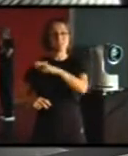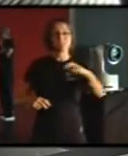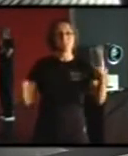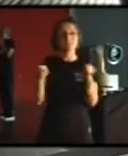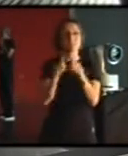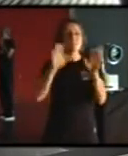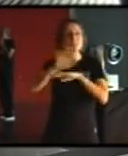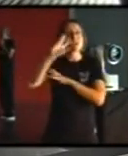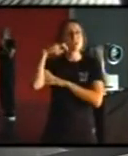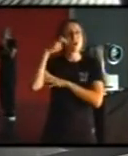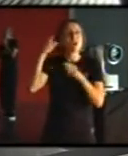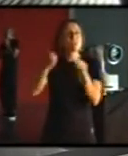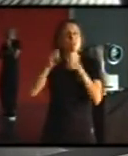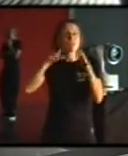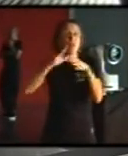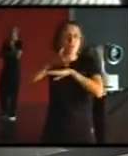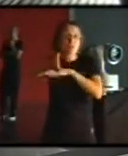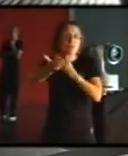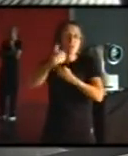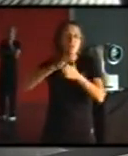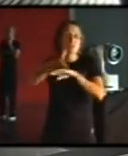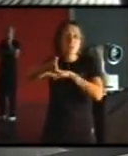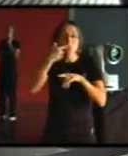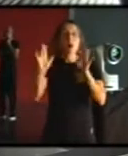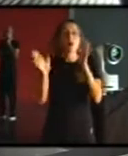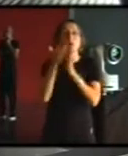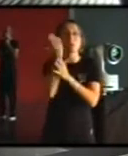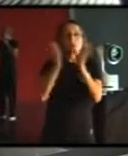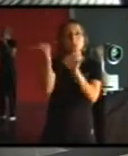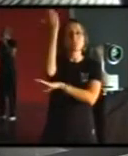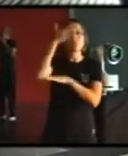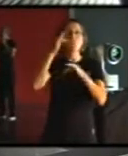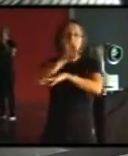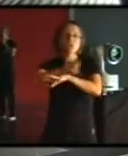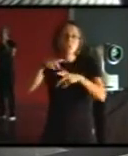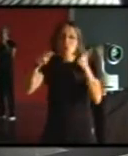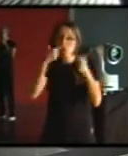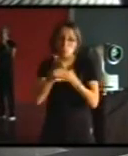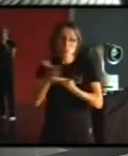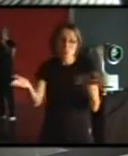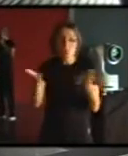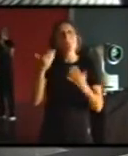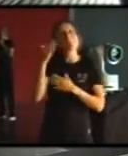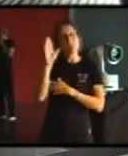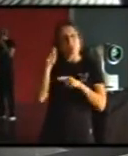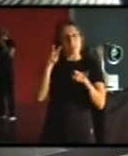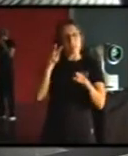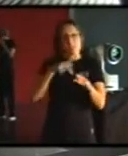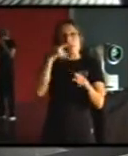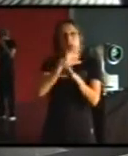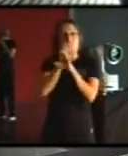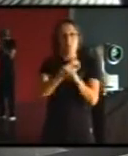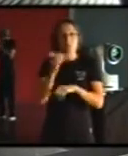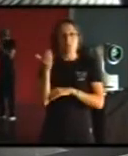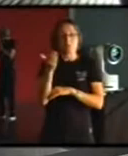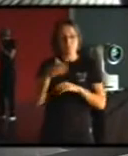gare dans les années 60, donc rien de très spectaculaire dans l'architecture, dirait-on. Mais beaucoup de spectaculaire, ou alors